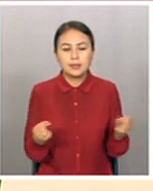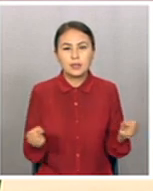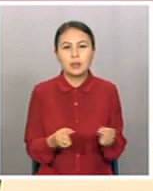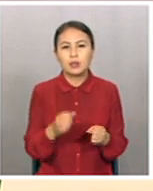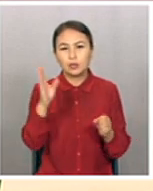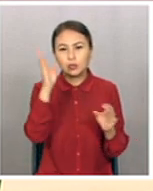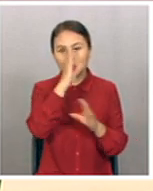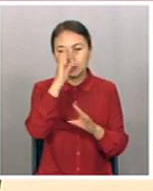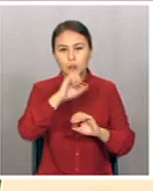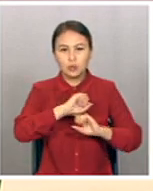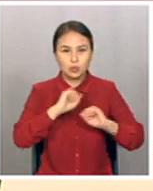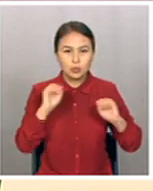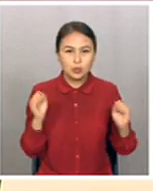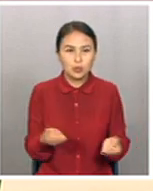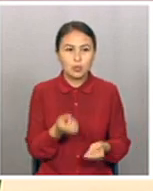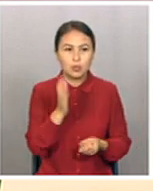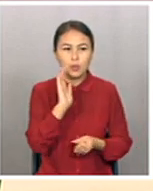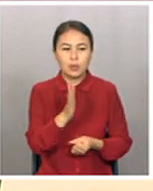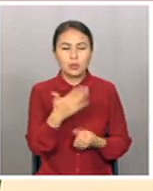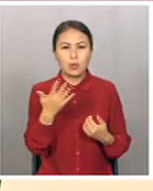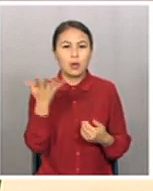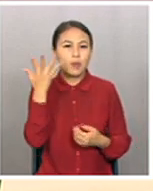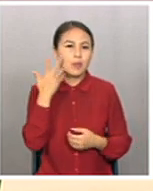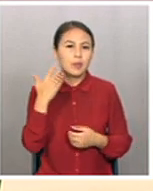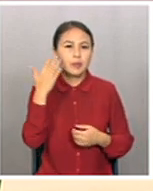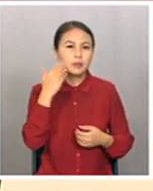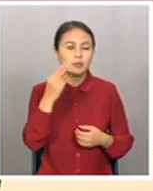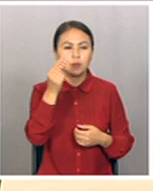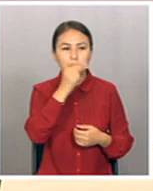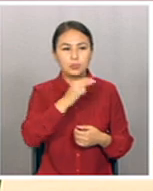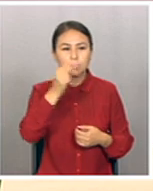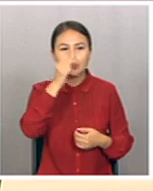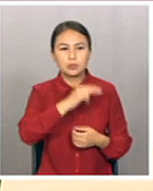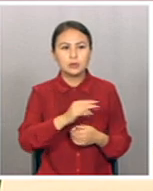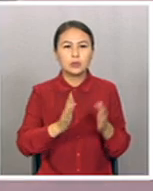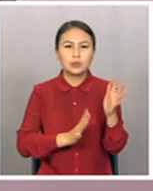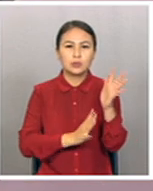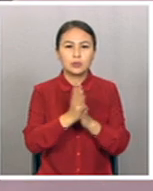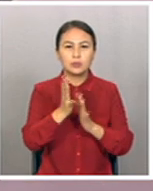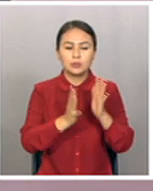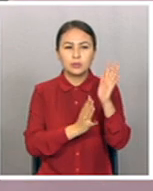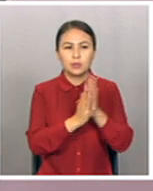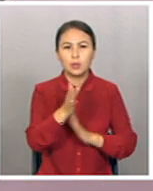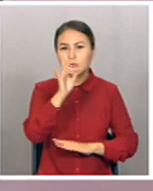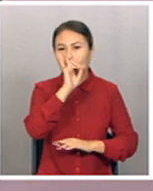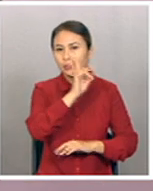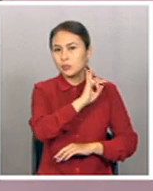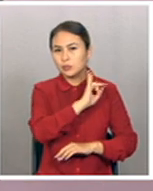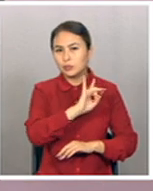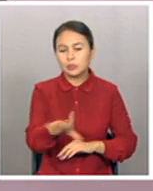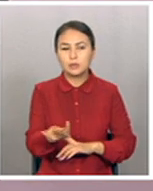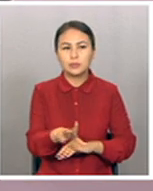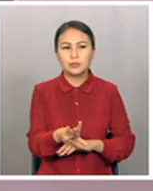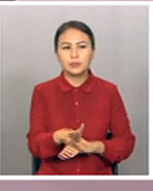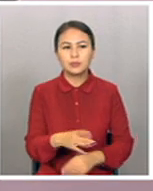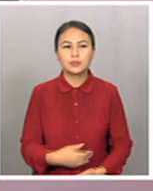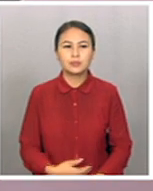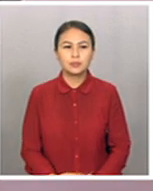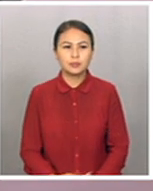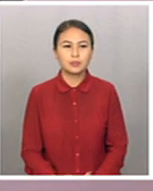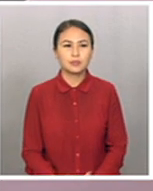болады. Олар қоректенетін өсімдіктер өспейді, жәндіктер